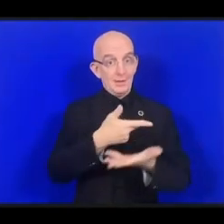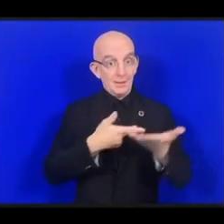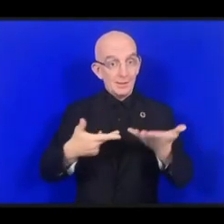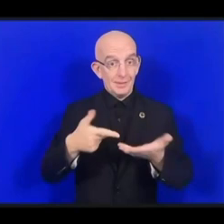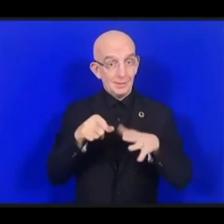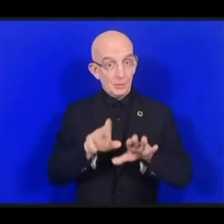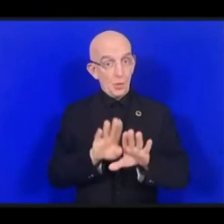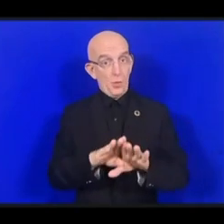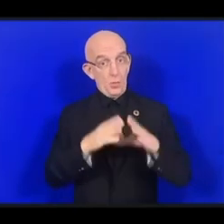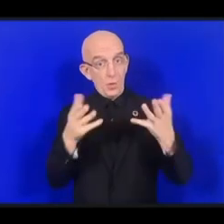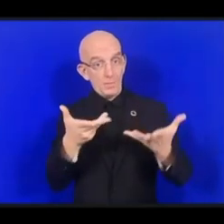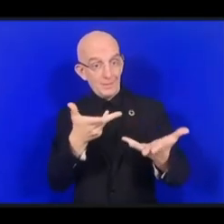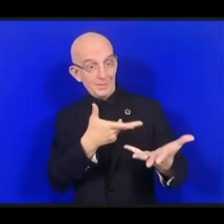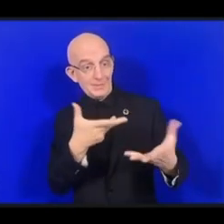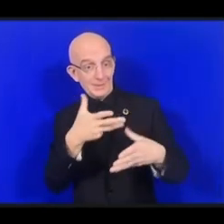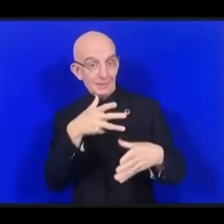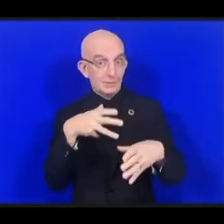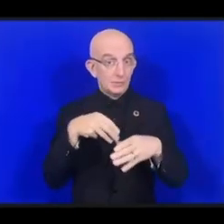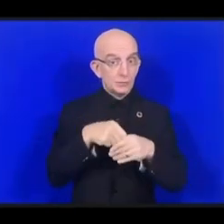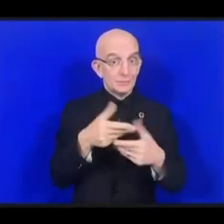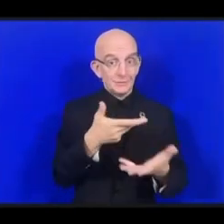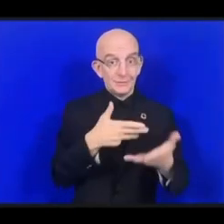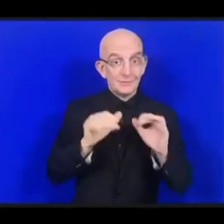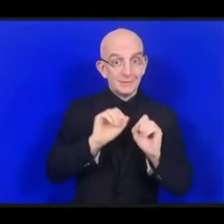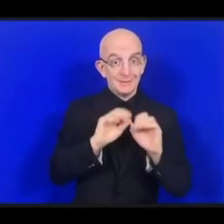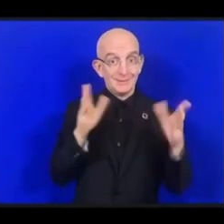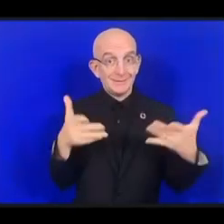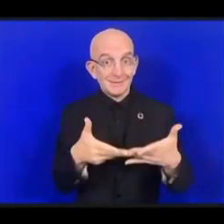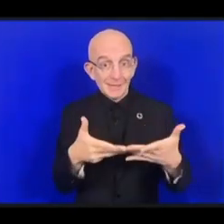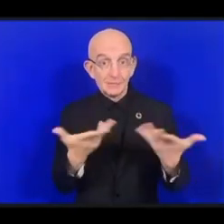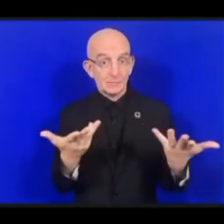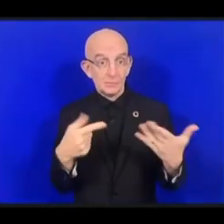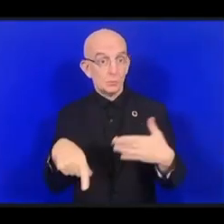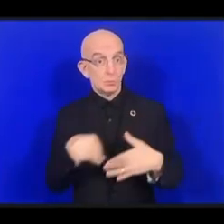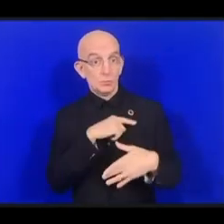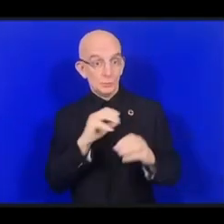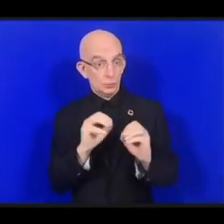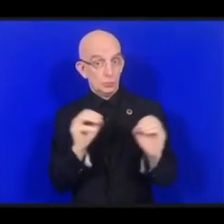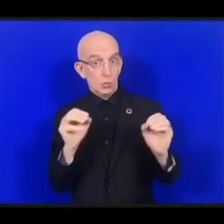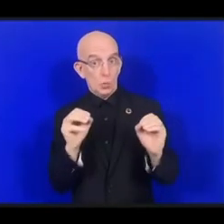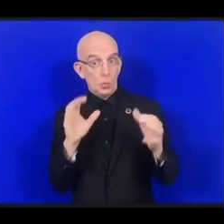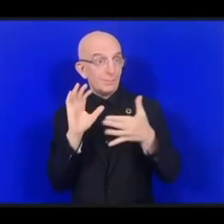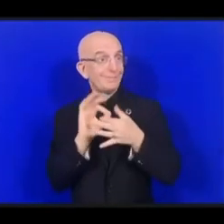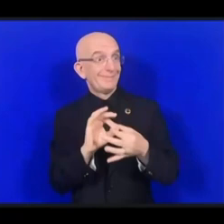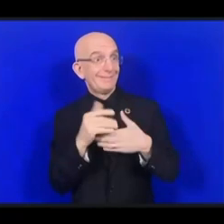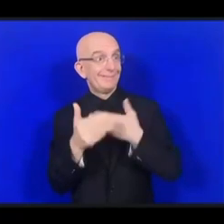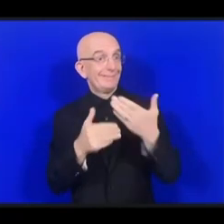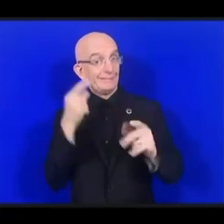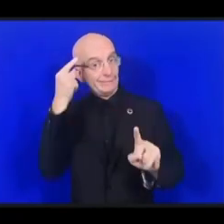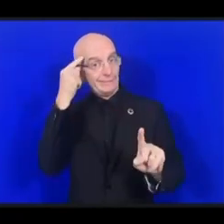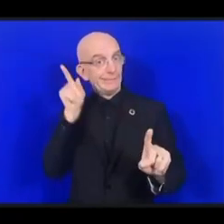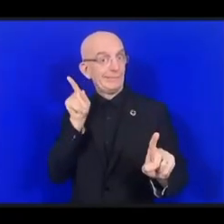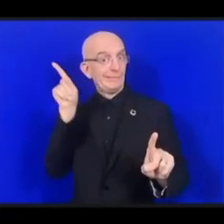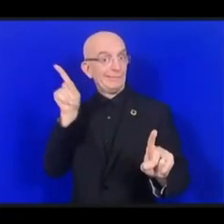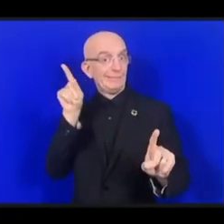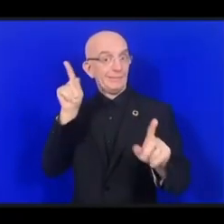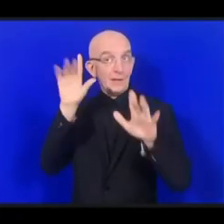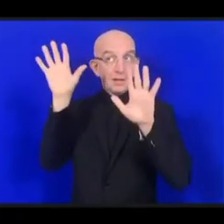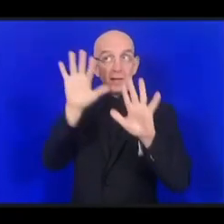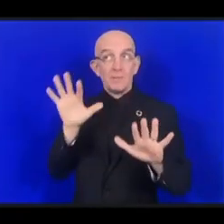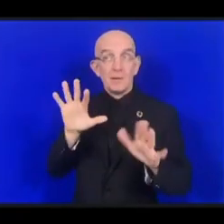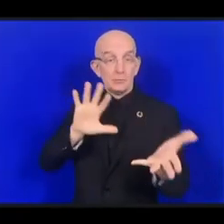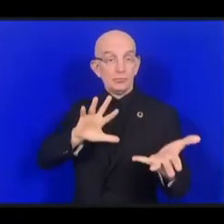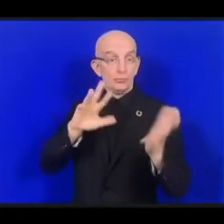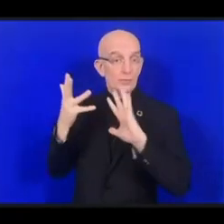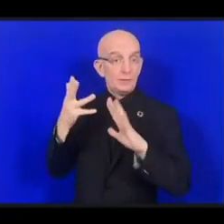気候変動に対応するというのは脆弱なコミュニティを守ることでも重要です特に子供やユスやグローバルサウスを守るためには